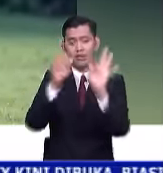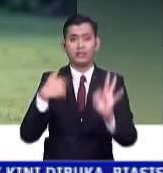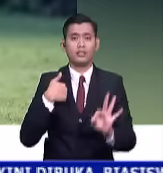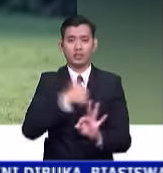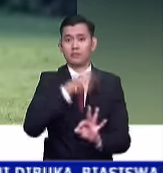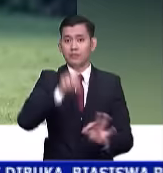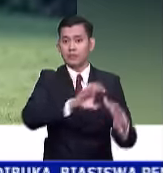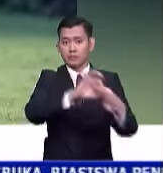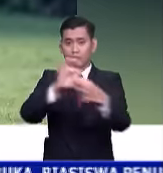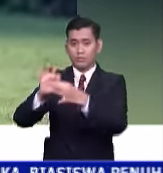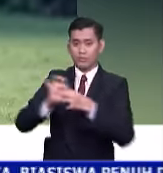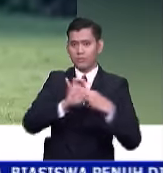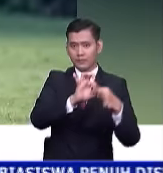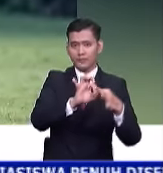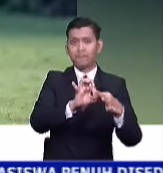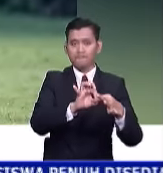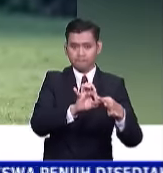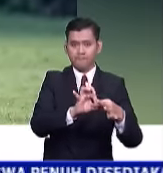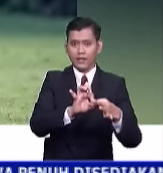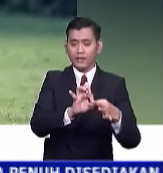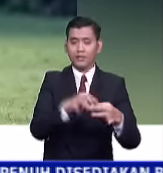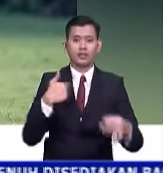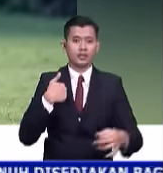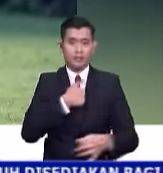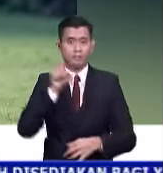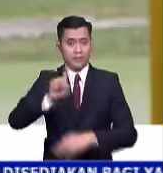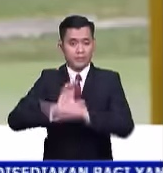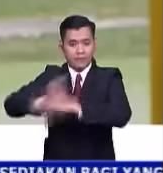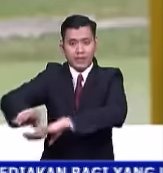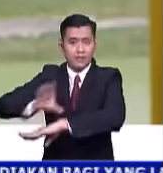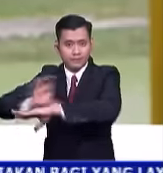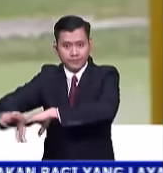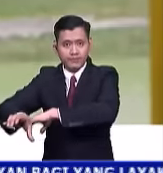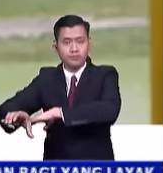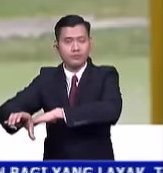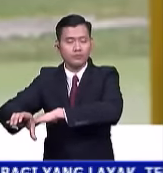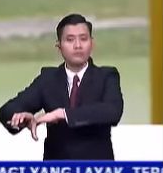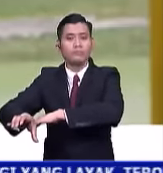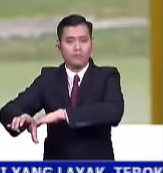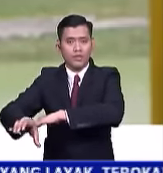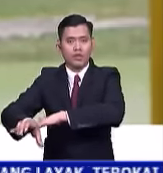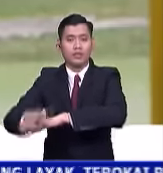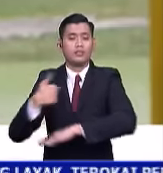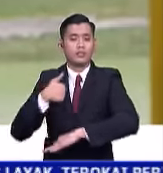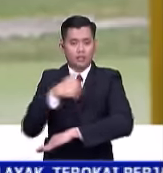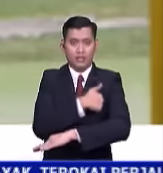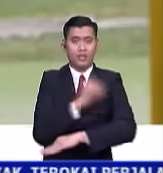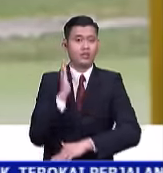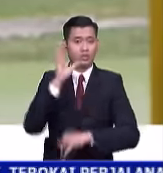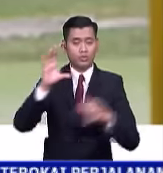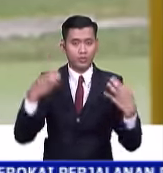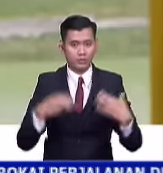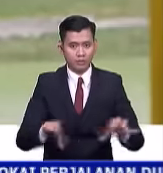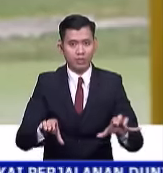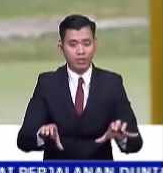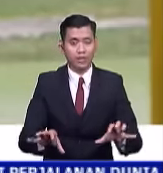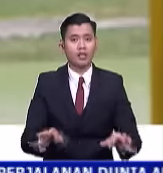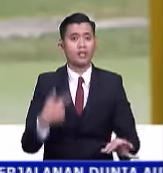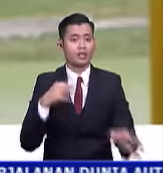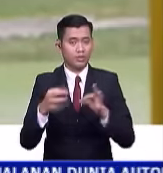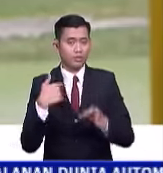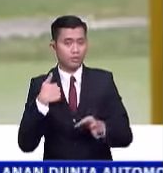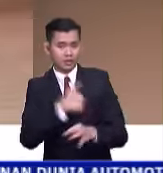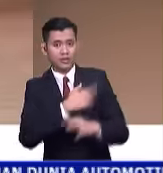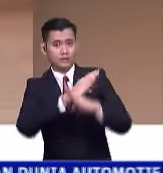team together. That means attacking, everybody push up, we compact, we try to score goal, we cipta. Kalau kita defend, kita